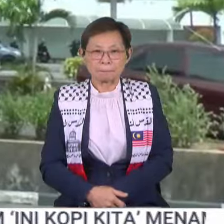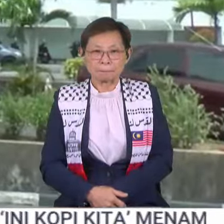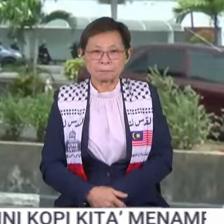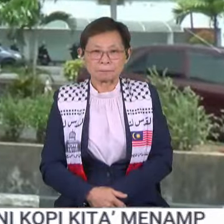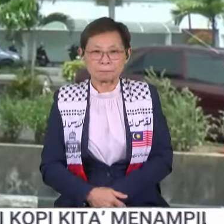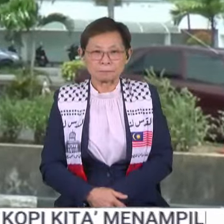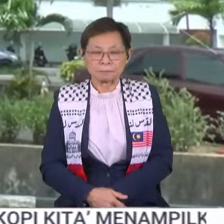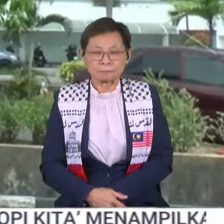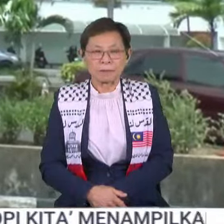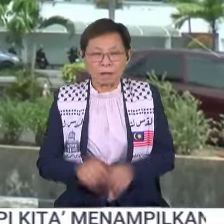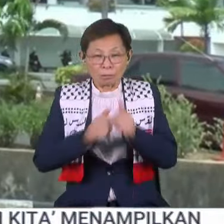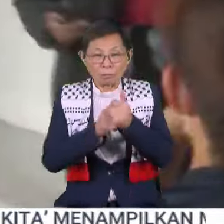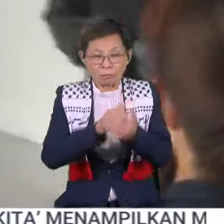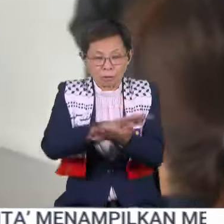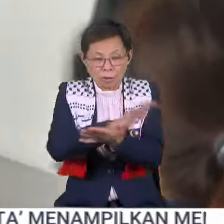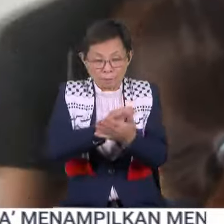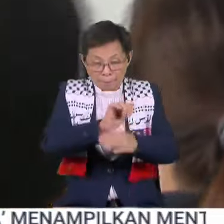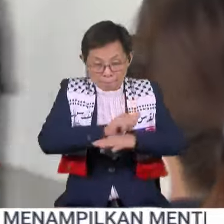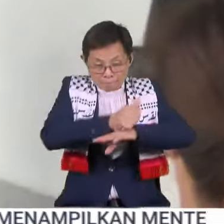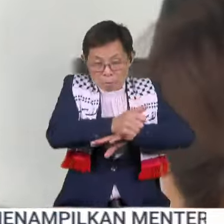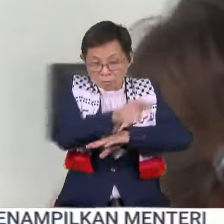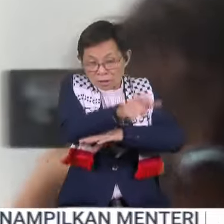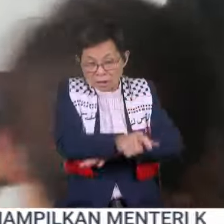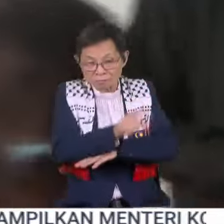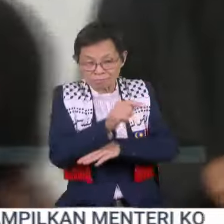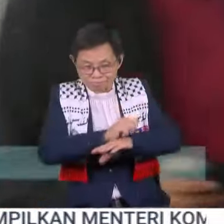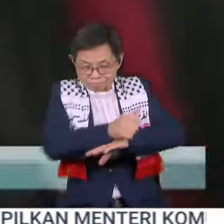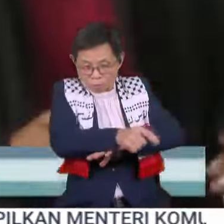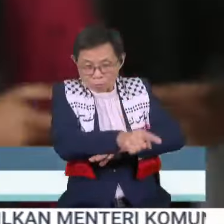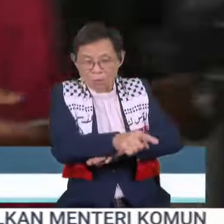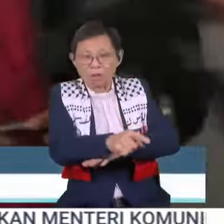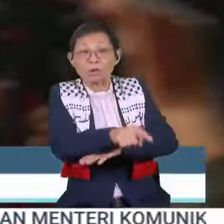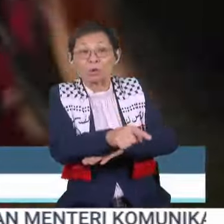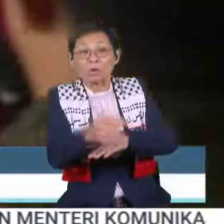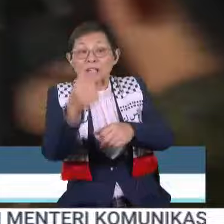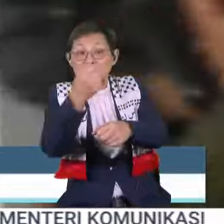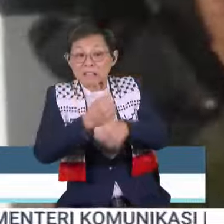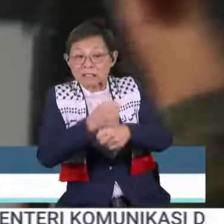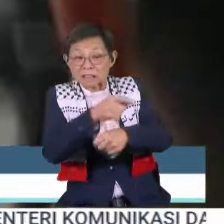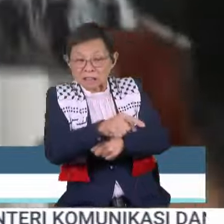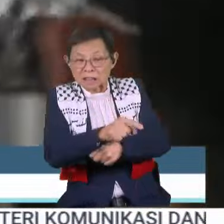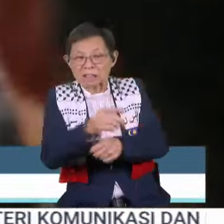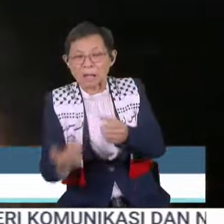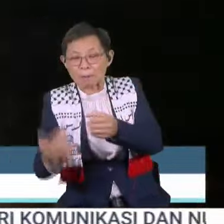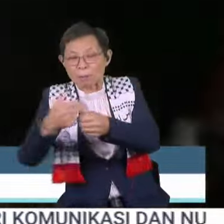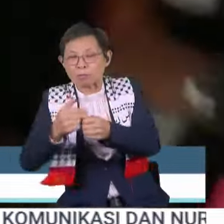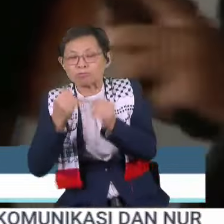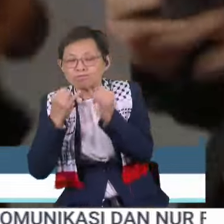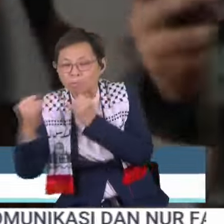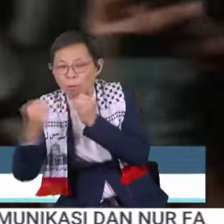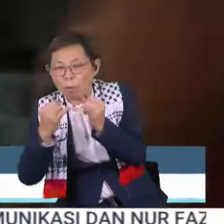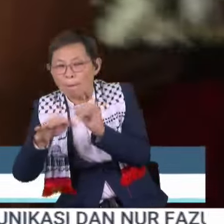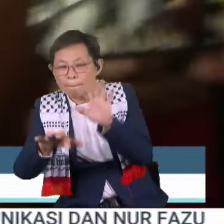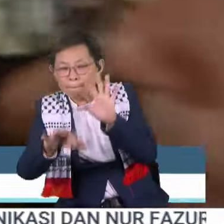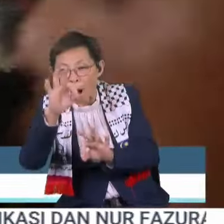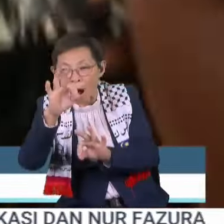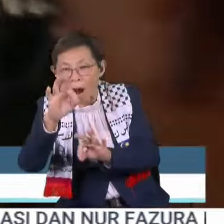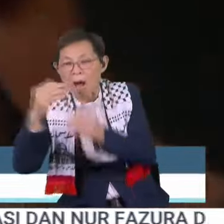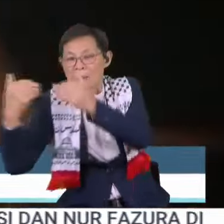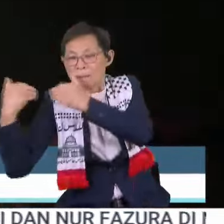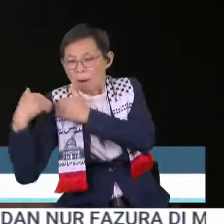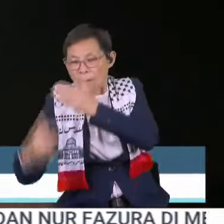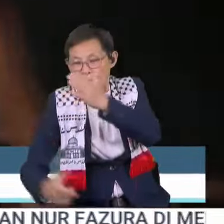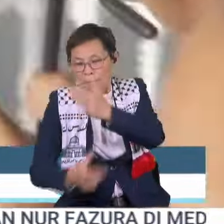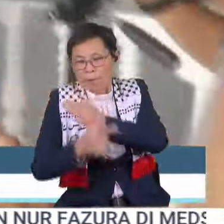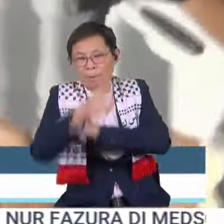payawan mengikut kertas pertuduhan tertuduh didakwa menggunakan jawatannya untuk terlibat dalam proses temuduga pemilihan Jaw